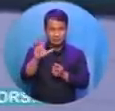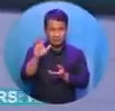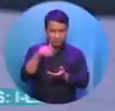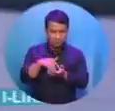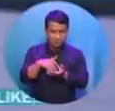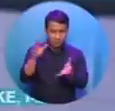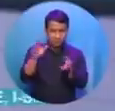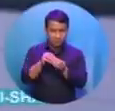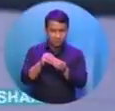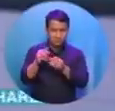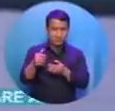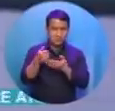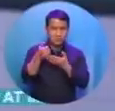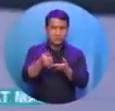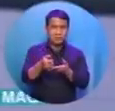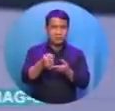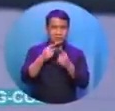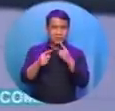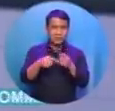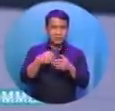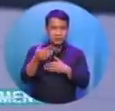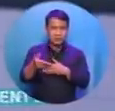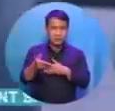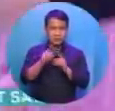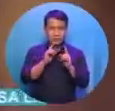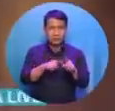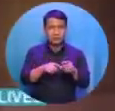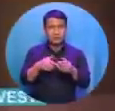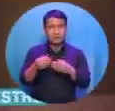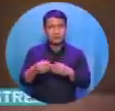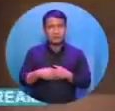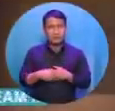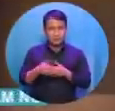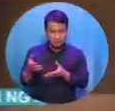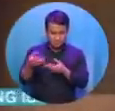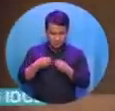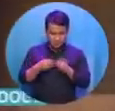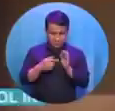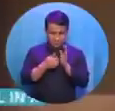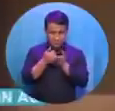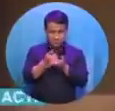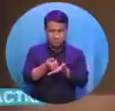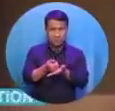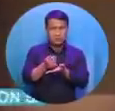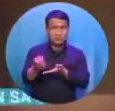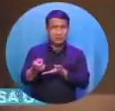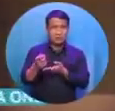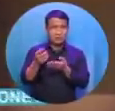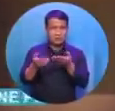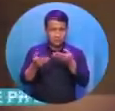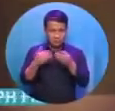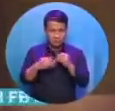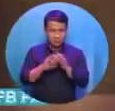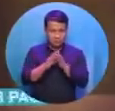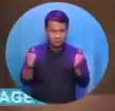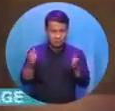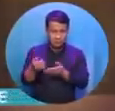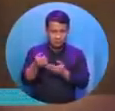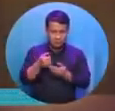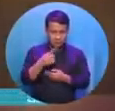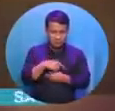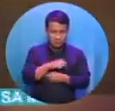45,000 ang halaga po ng inyong pong mga sinabi at inyong pong mga sinagot. Natanggap na po namin yung tulong na para kay Christoph. Malaking tulong po to